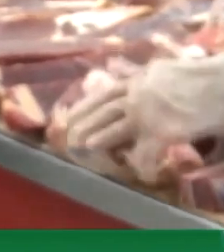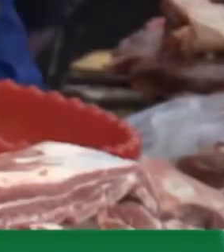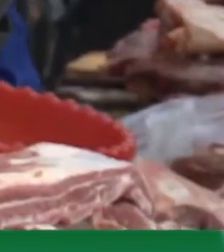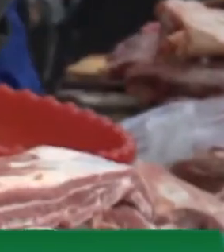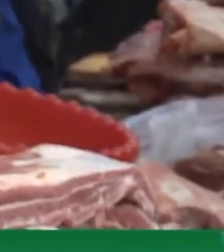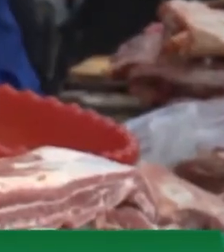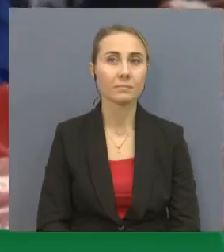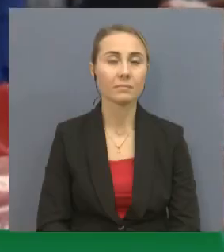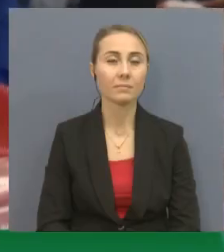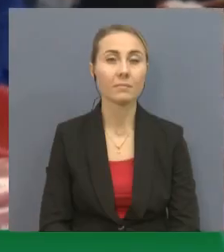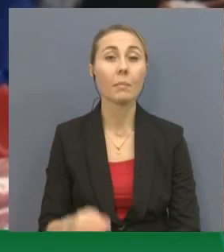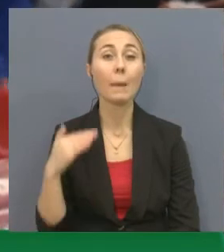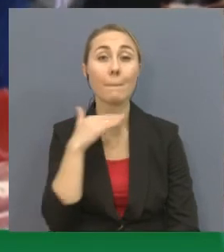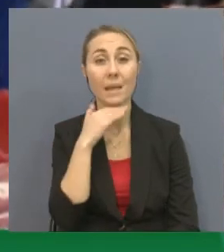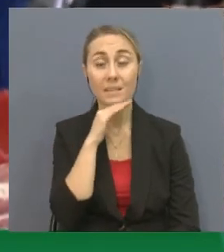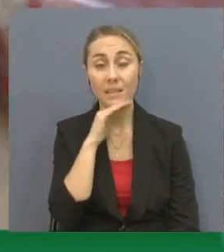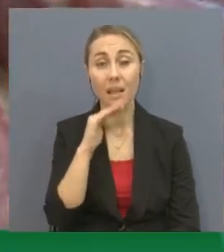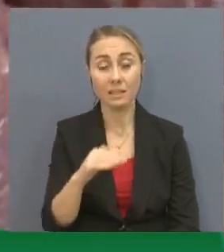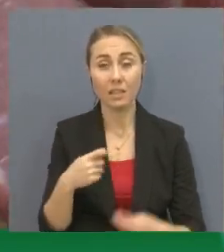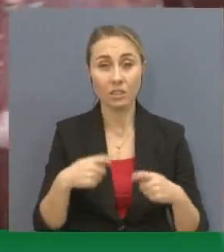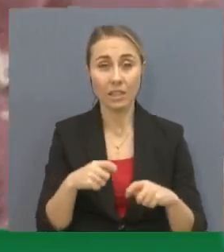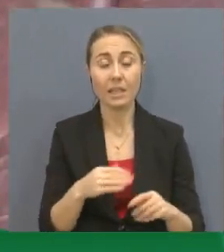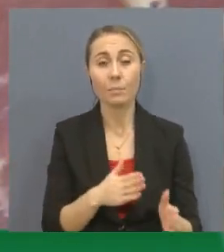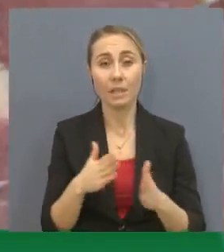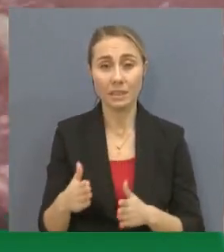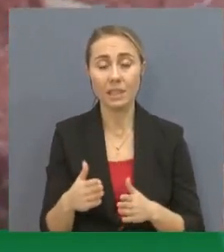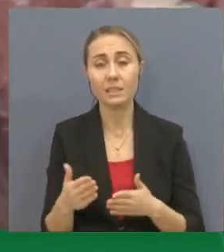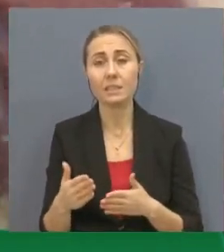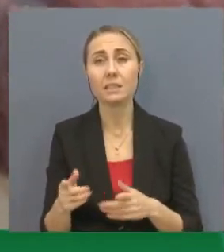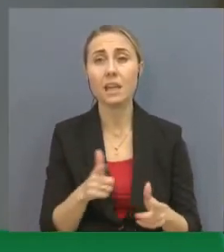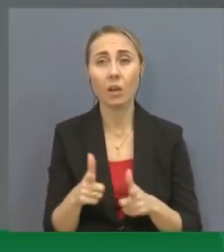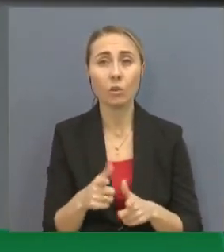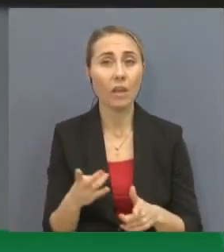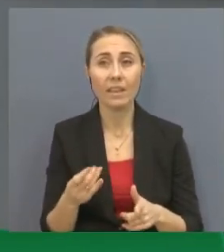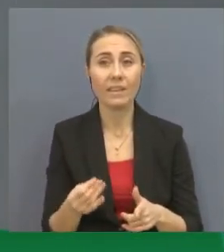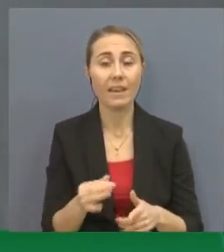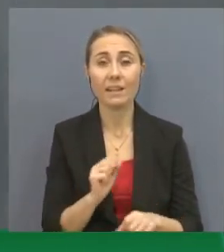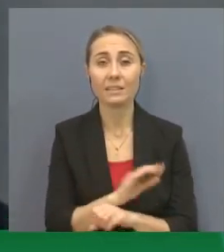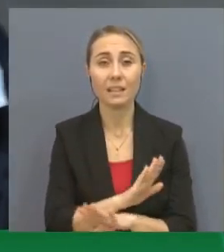мясо достаточно на рынке процесс заготовки не останавливается .